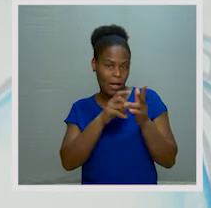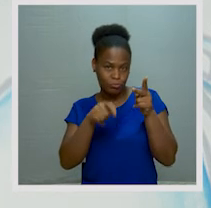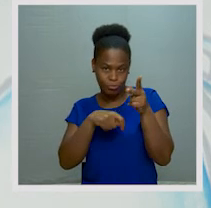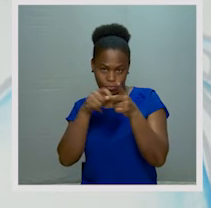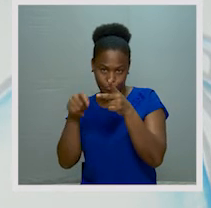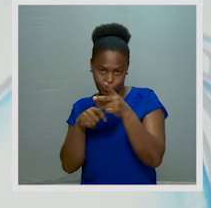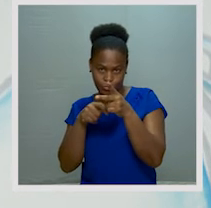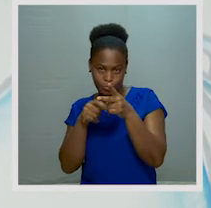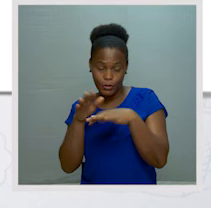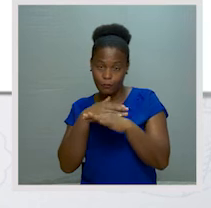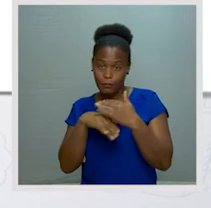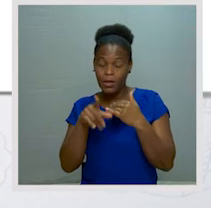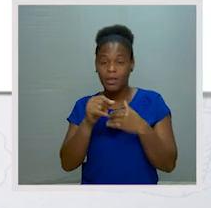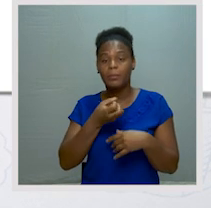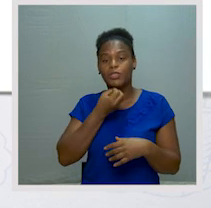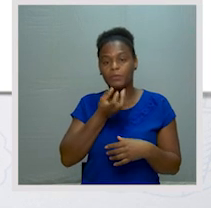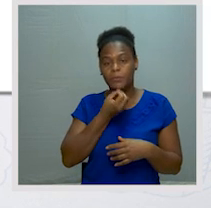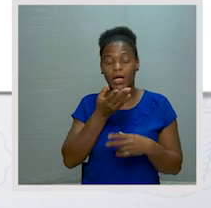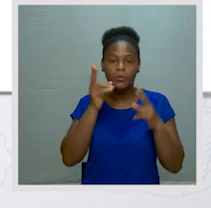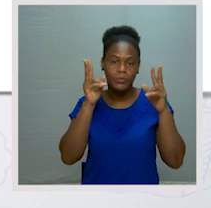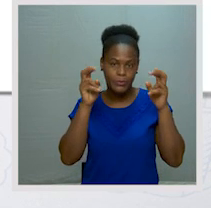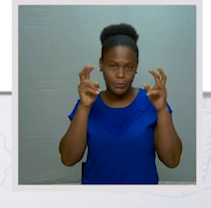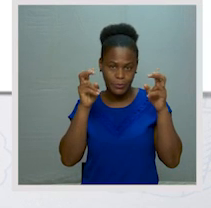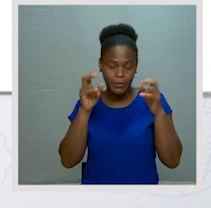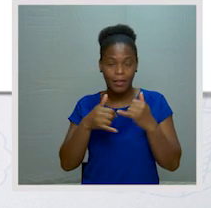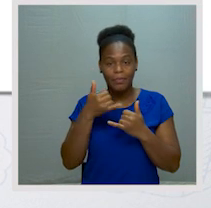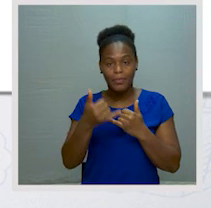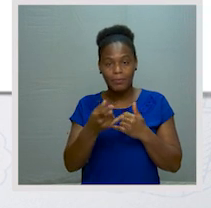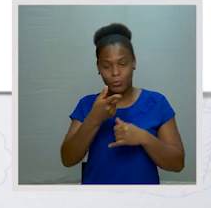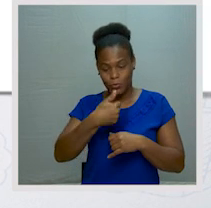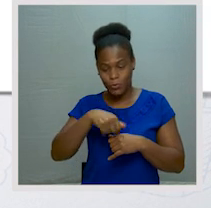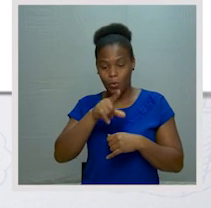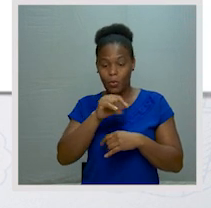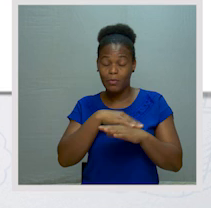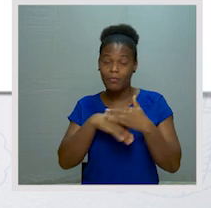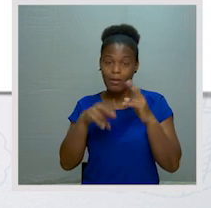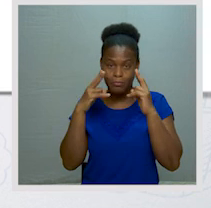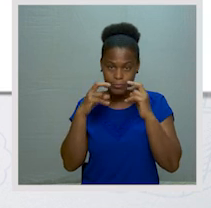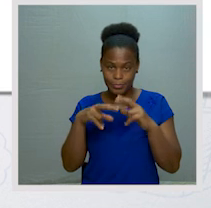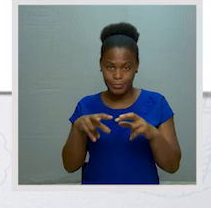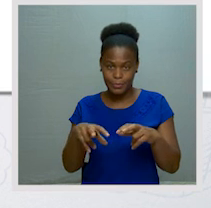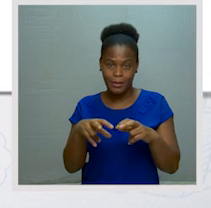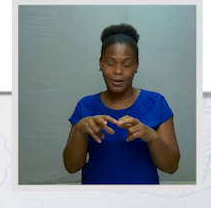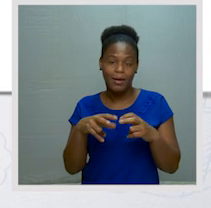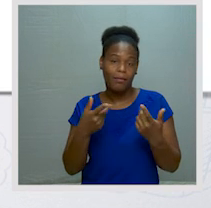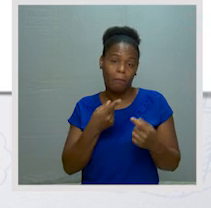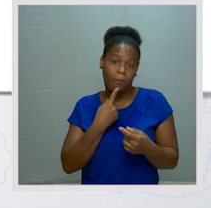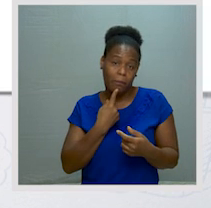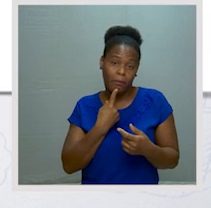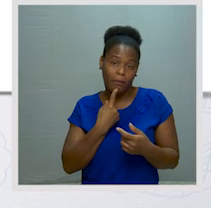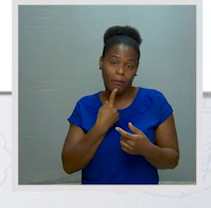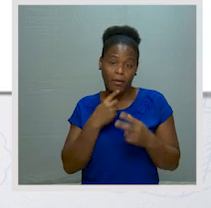du reportage et expliqué le titre. Puis, on a fait l'exploitation ou